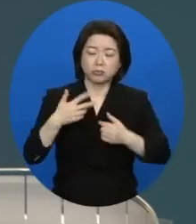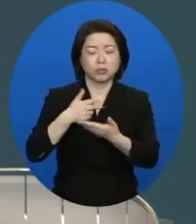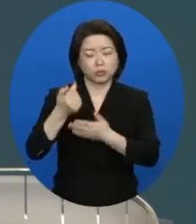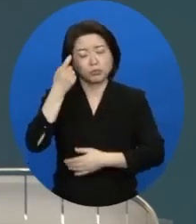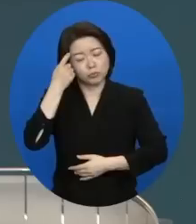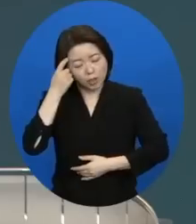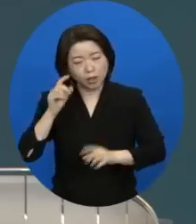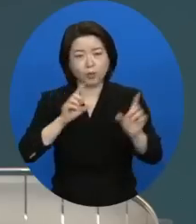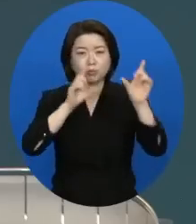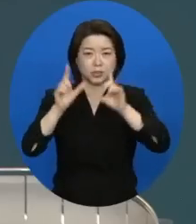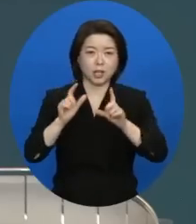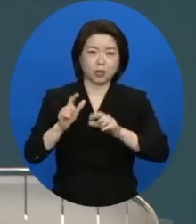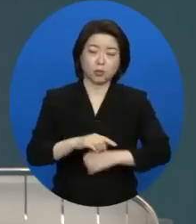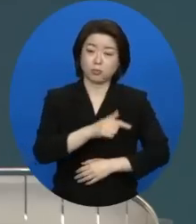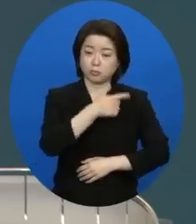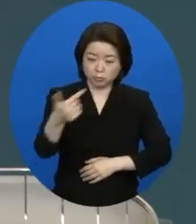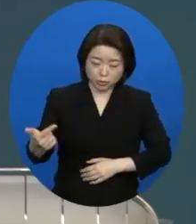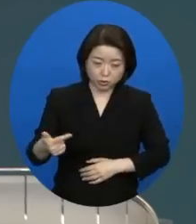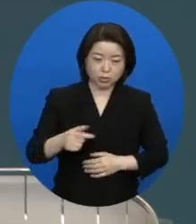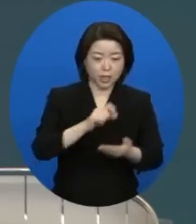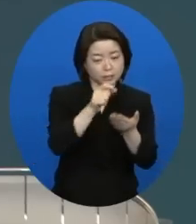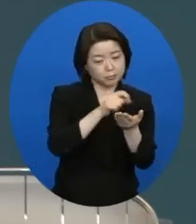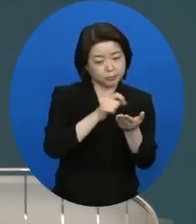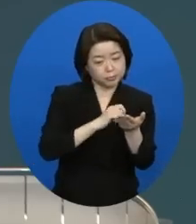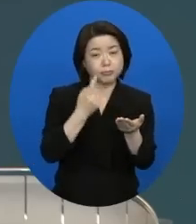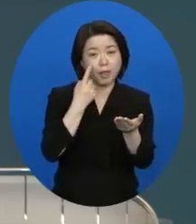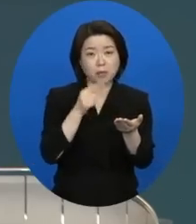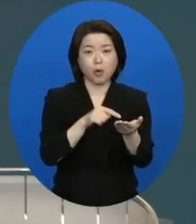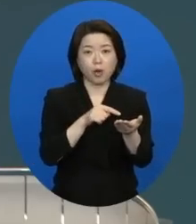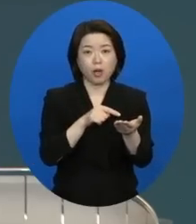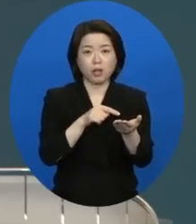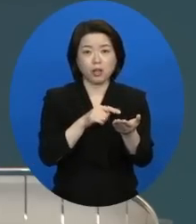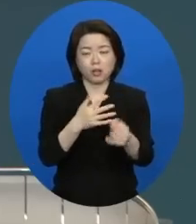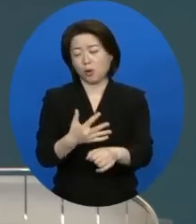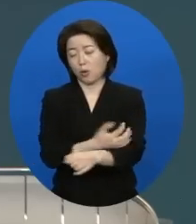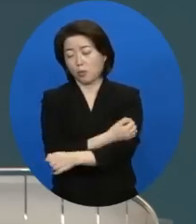생각하고 살고 저녁에 그것을 일기를 쓰는 게 뭐